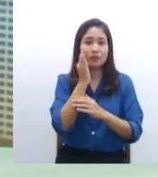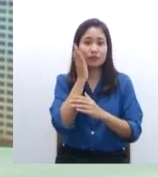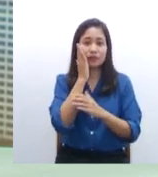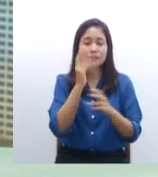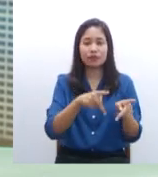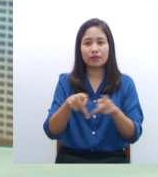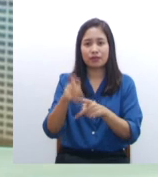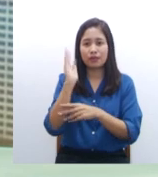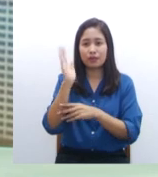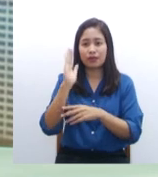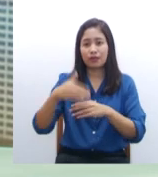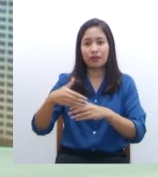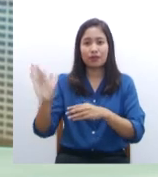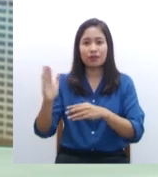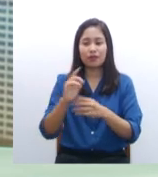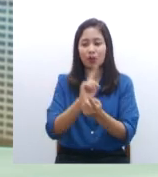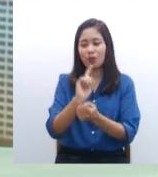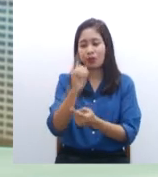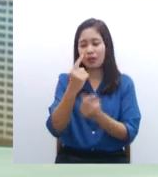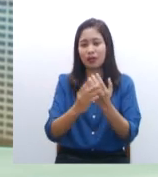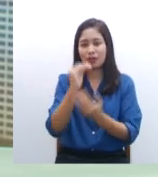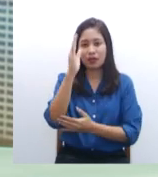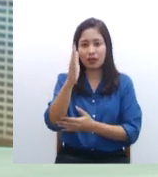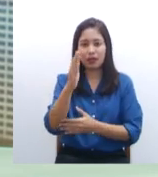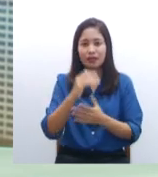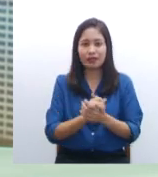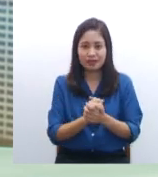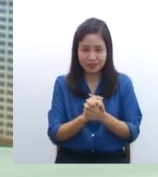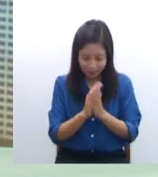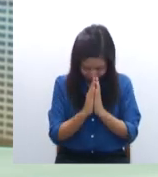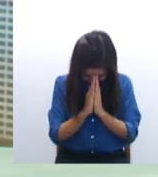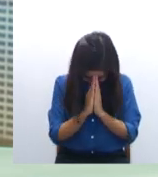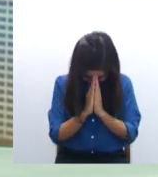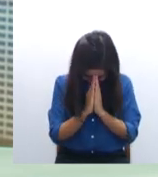สุวิมลอินทรีย์ต้องลากันไปก่อนพบกันใหม่สัปดาห์หน้าสวัสดีค่ะ